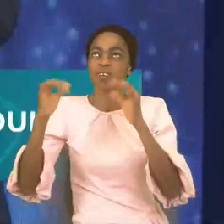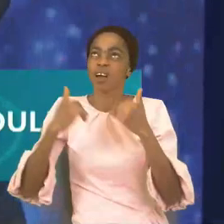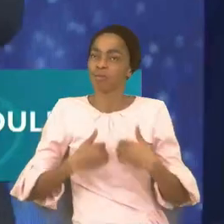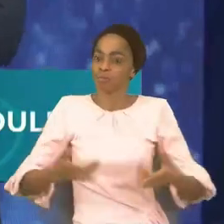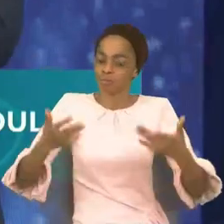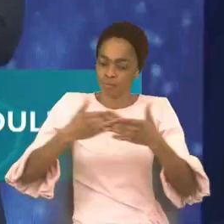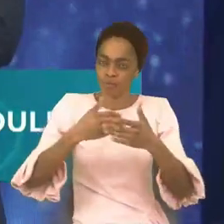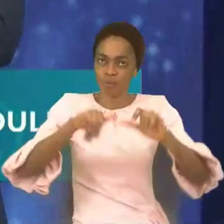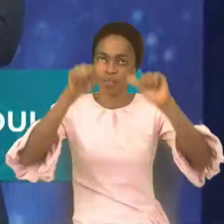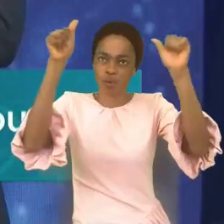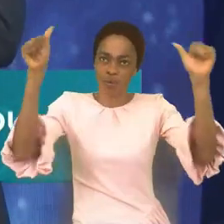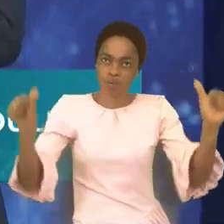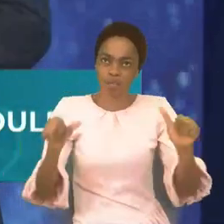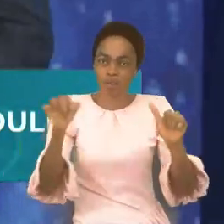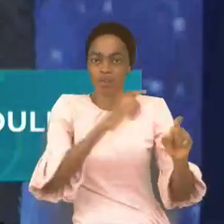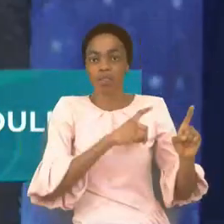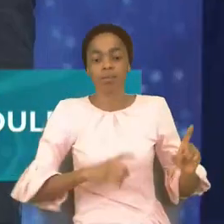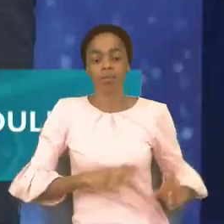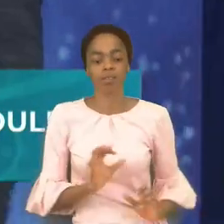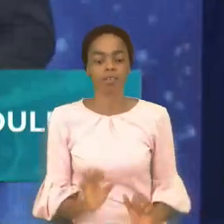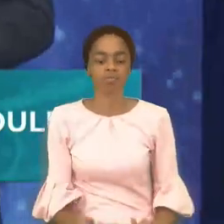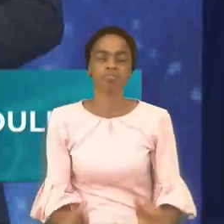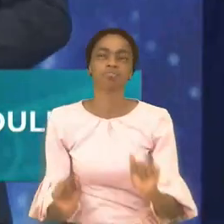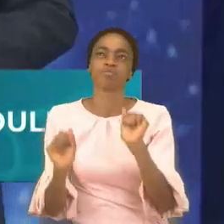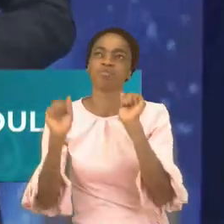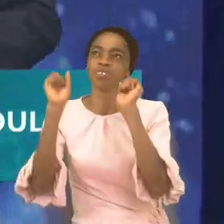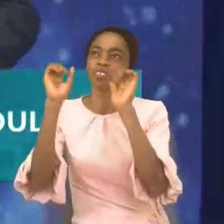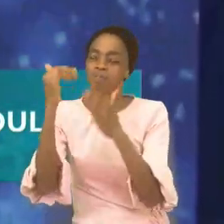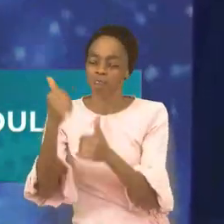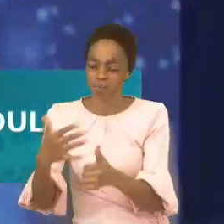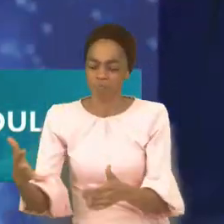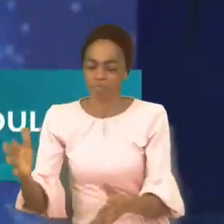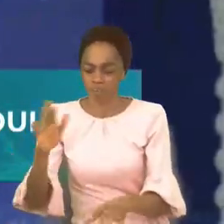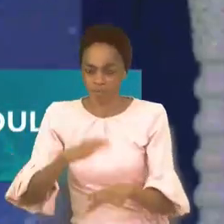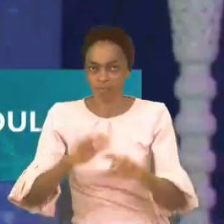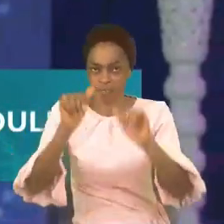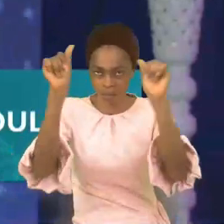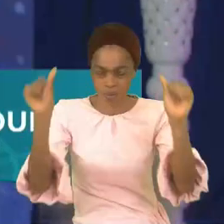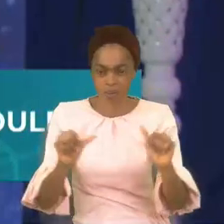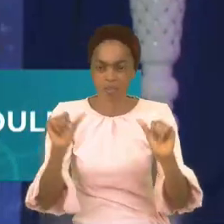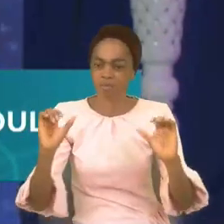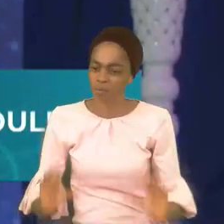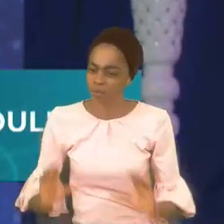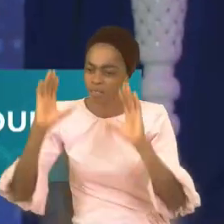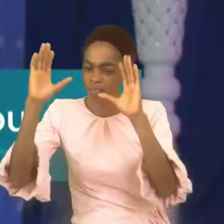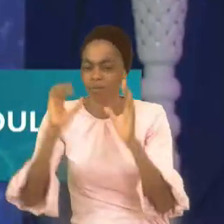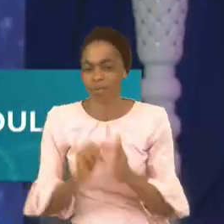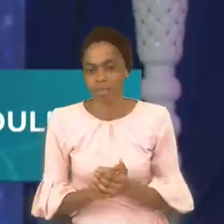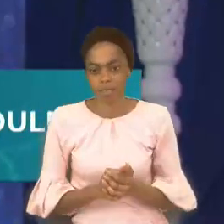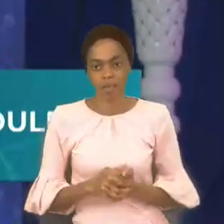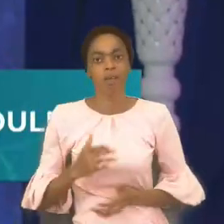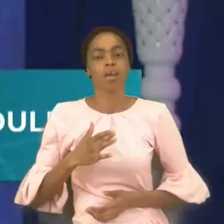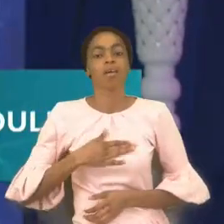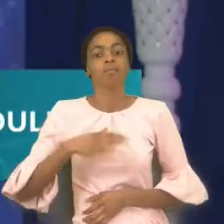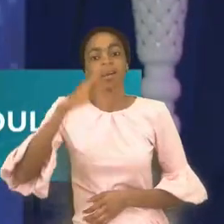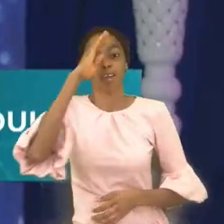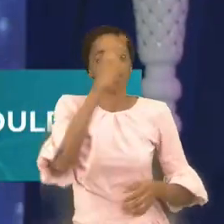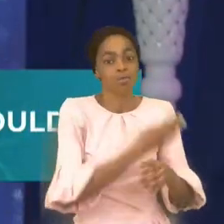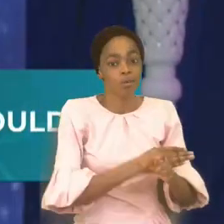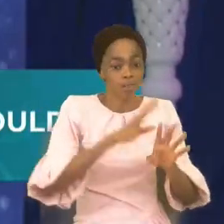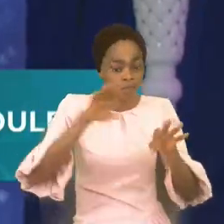Seigneur et qui ont tout abandonné sur l'autel consacré. Mon fils, donne-moi